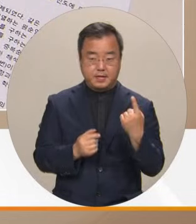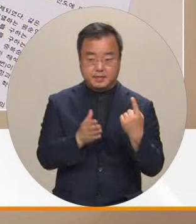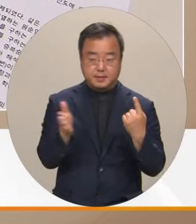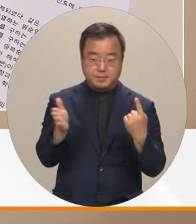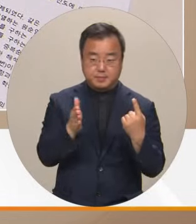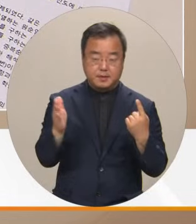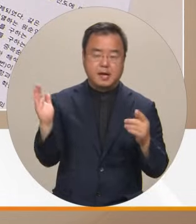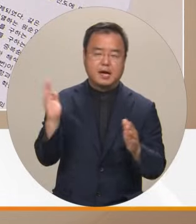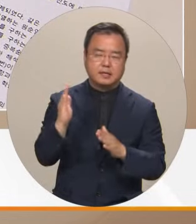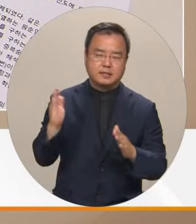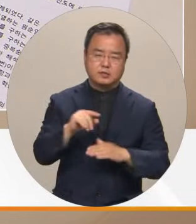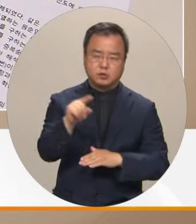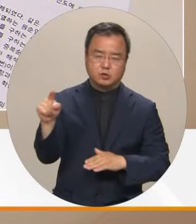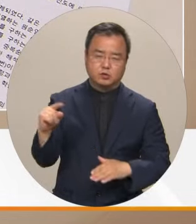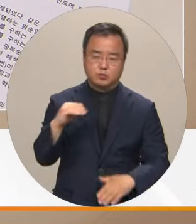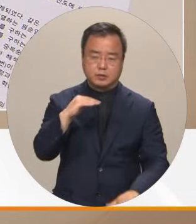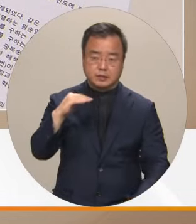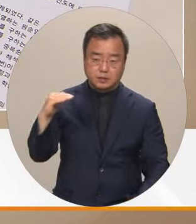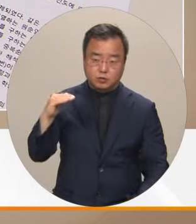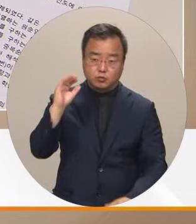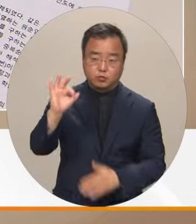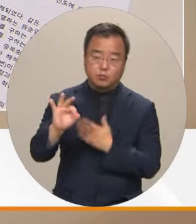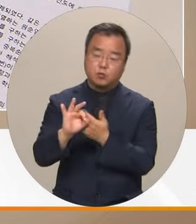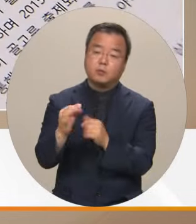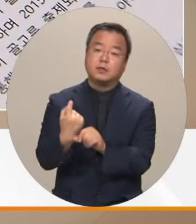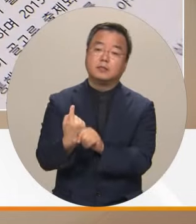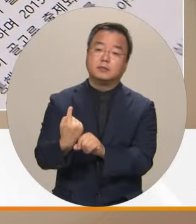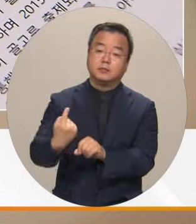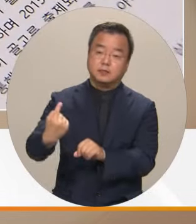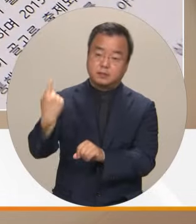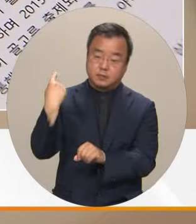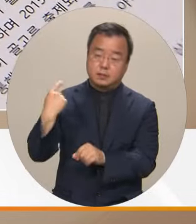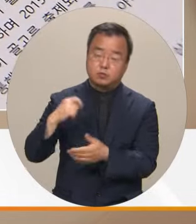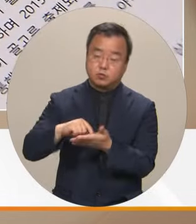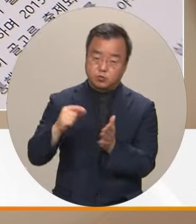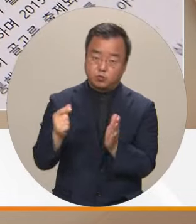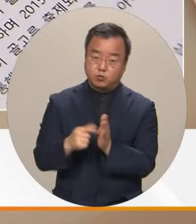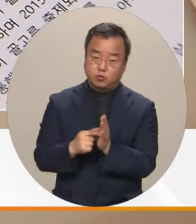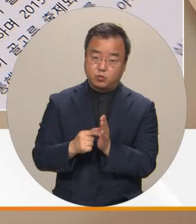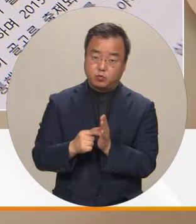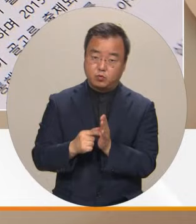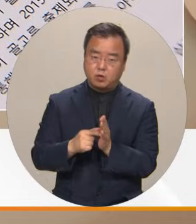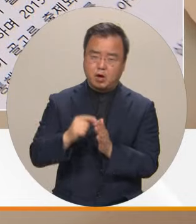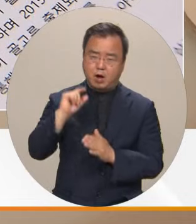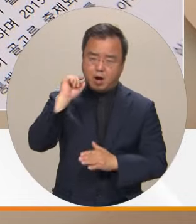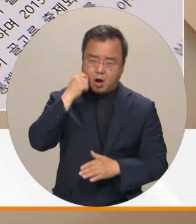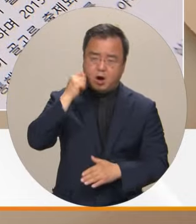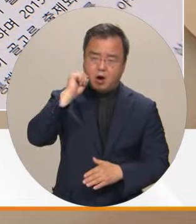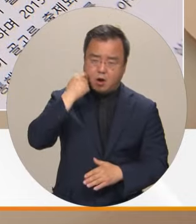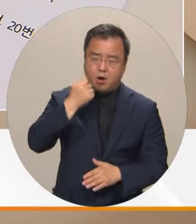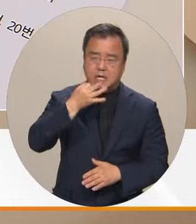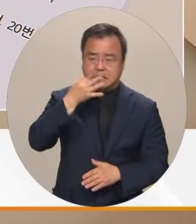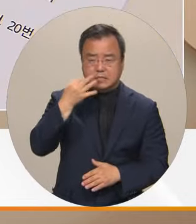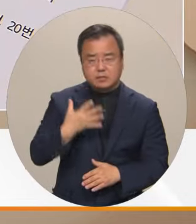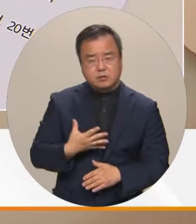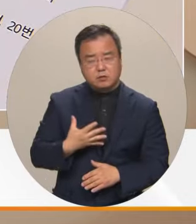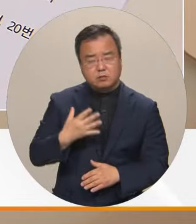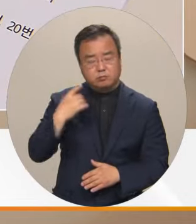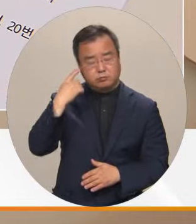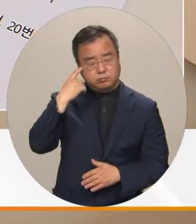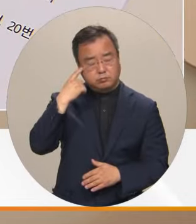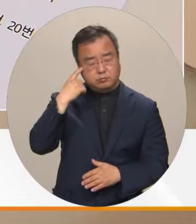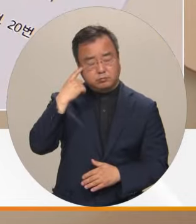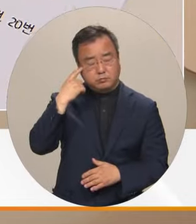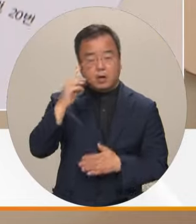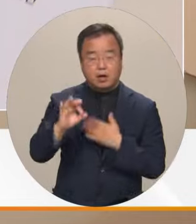기준으로 면 어 작년만큼 어 학생들이 힘들어했을 문항이 있었을까라고 생각을 했었을